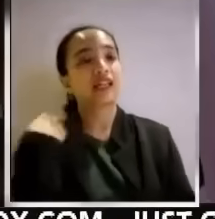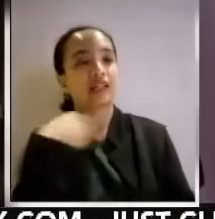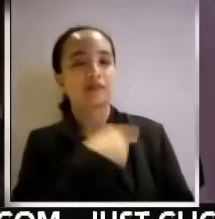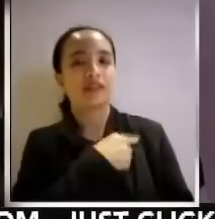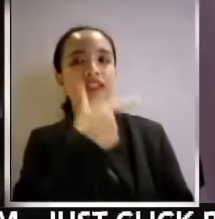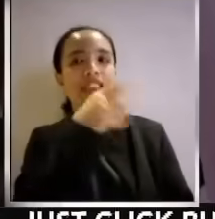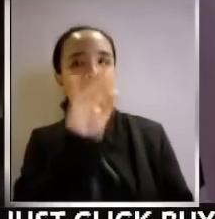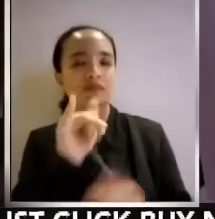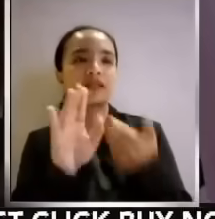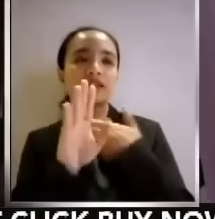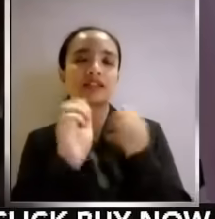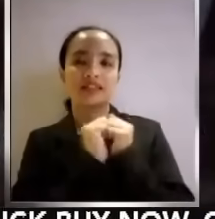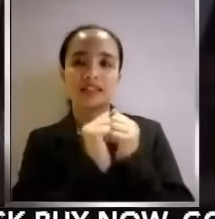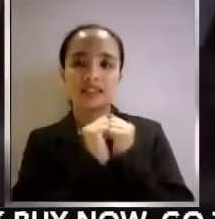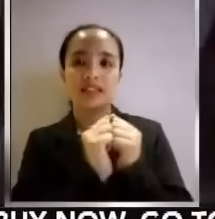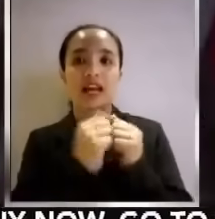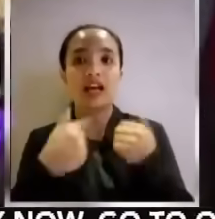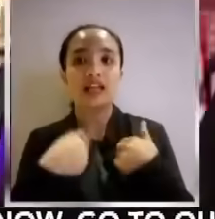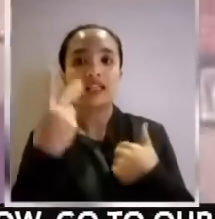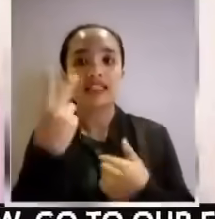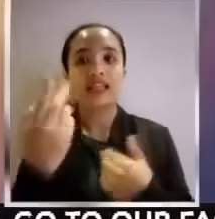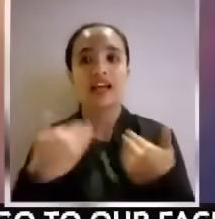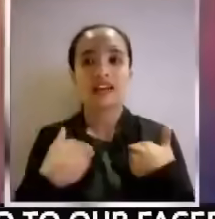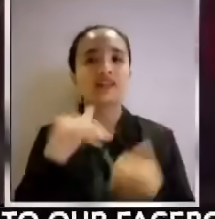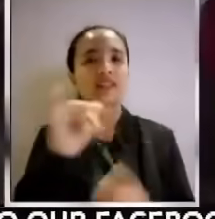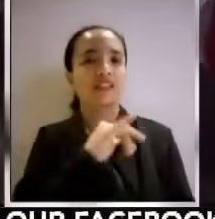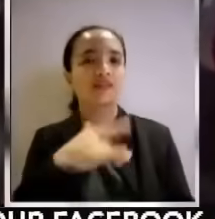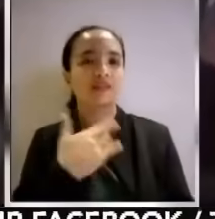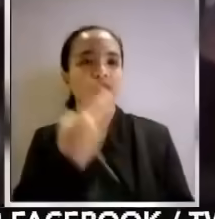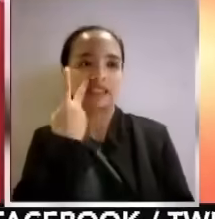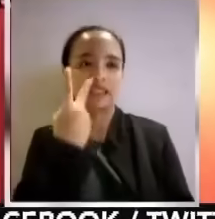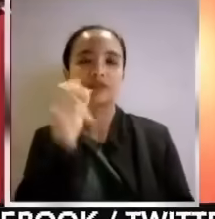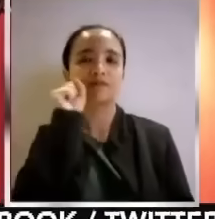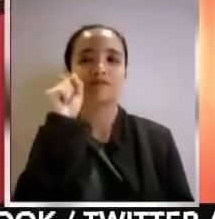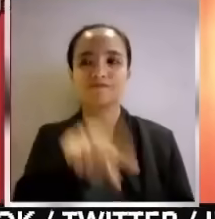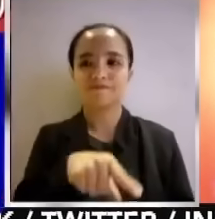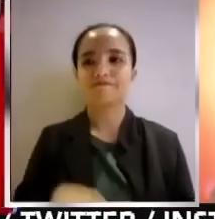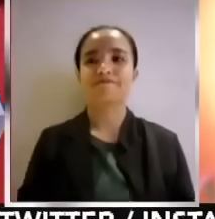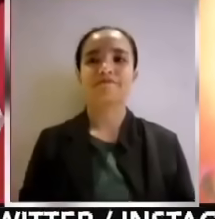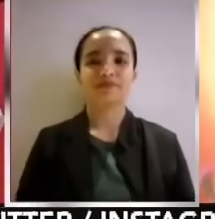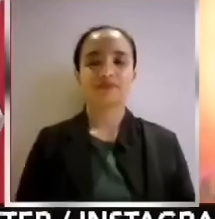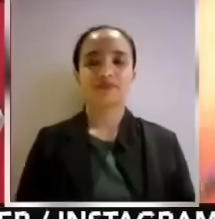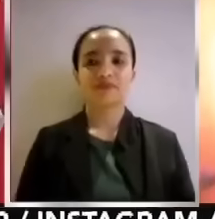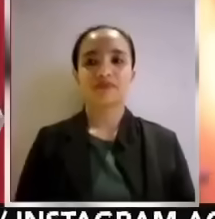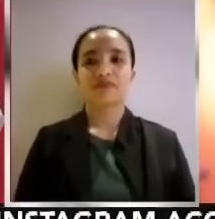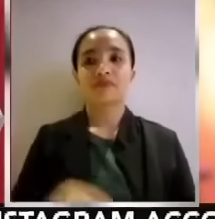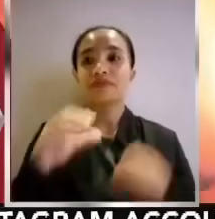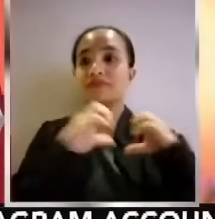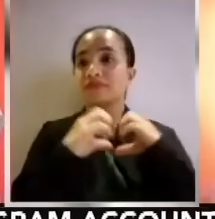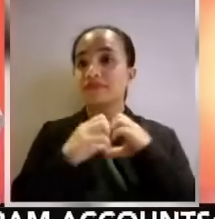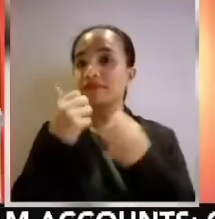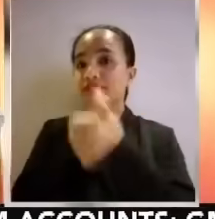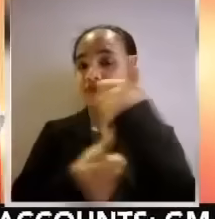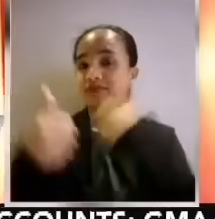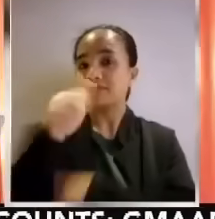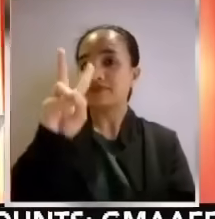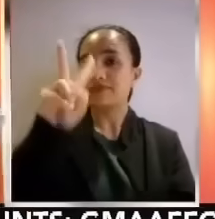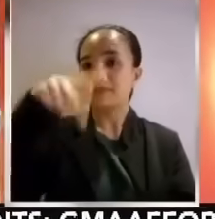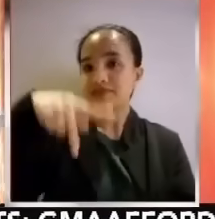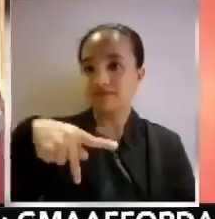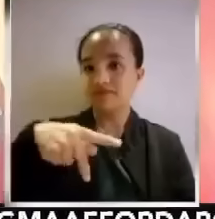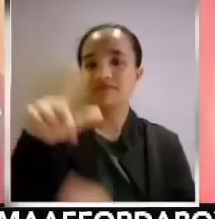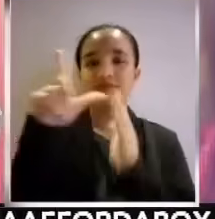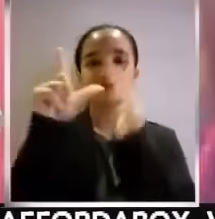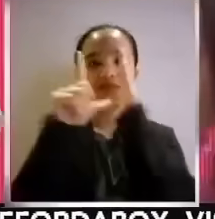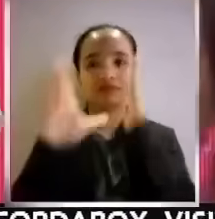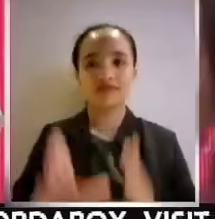I also found a sister in her. President sa media conference, si GMA Network Senior Vice President, Attorney Annette Gozon